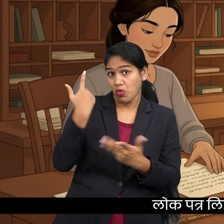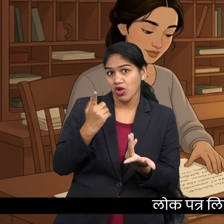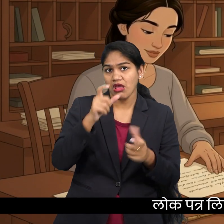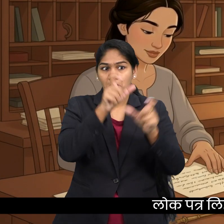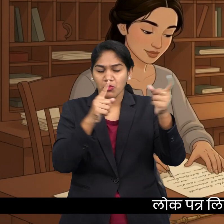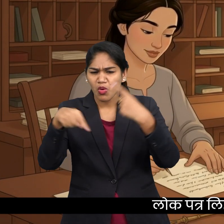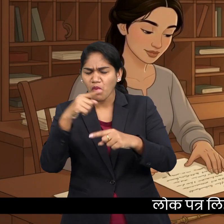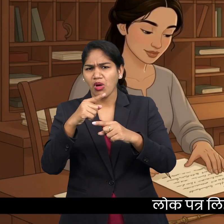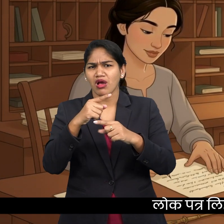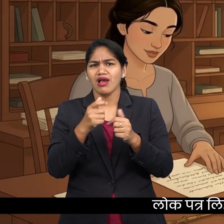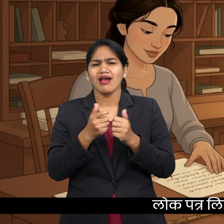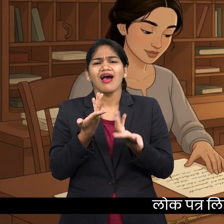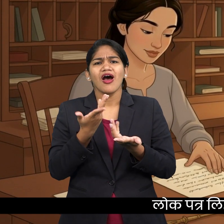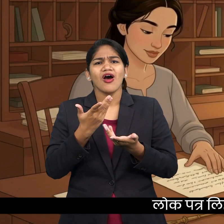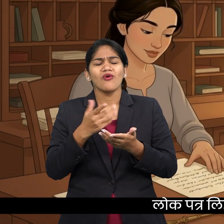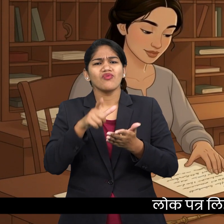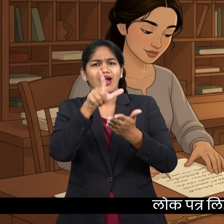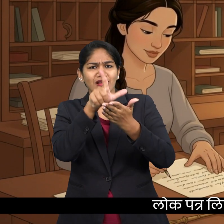पत्र लिहून संदेश शेअर करत असत.